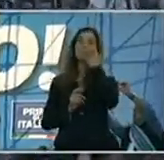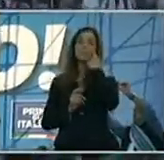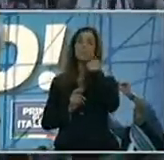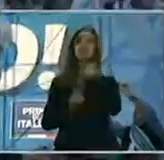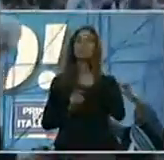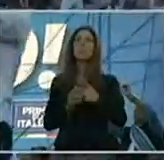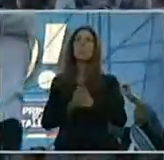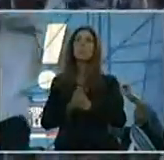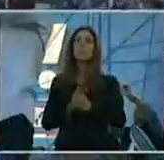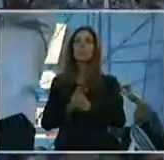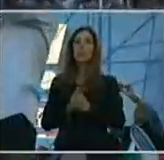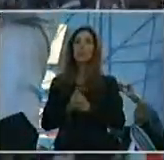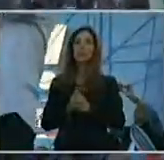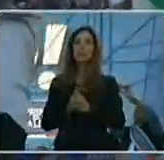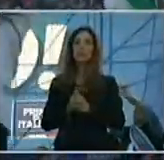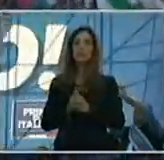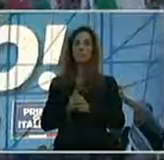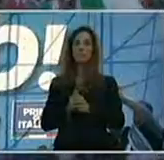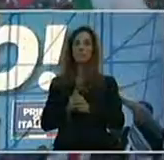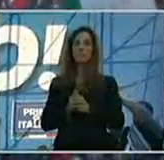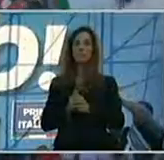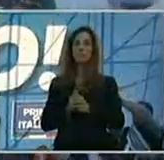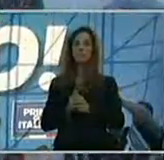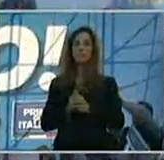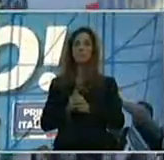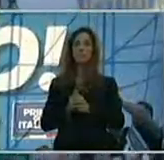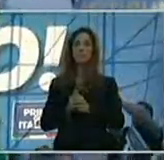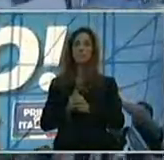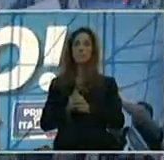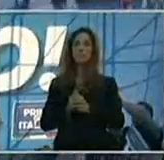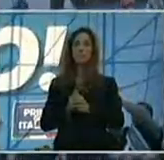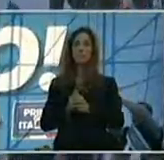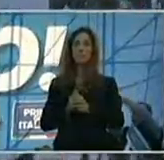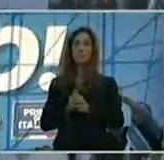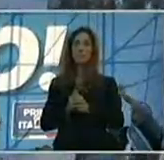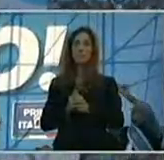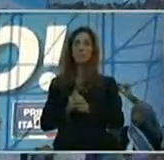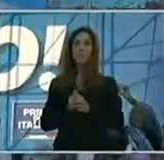Quindi anche Giorgia Meloni non si sarà arrabbiata di questo. Non ho motivo per farlo.